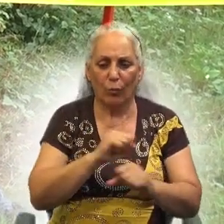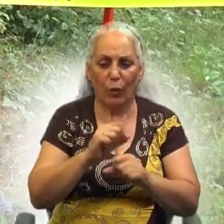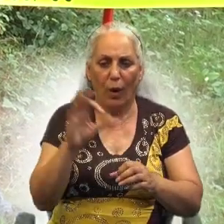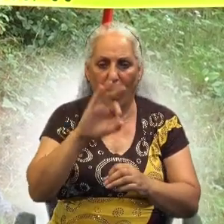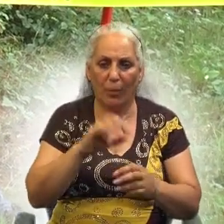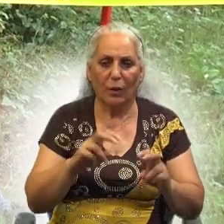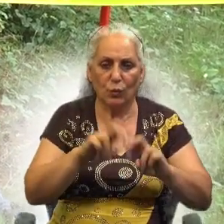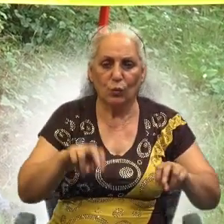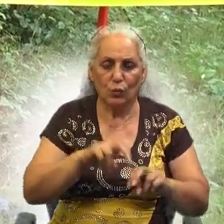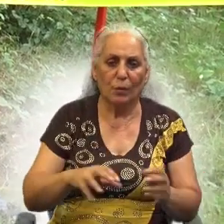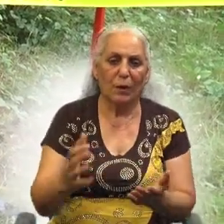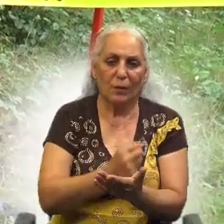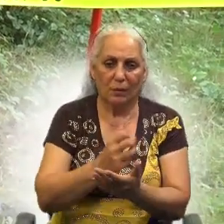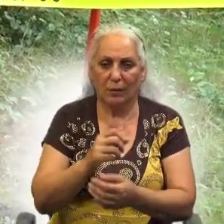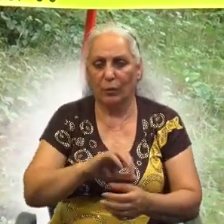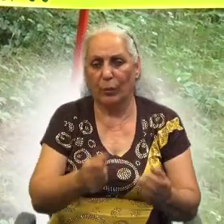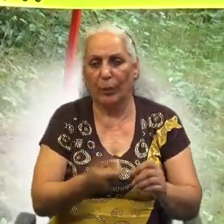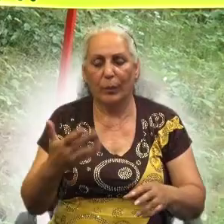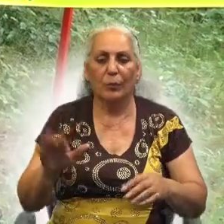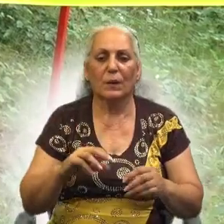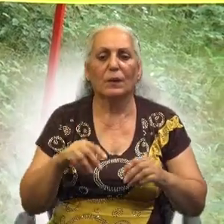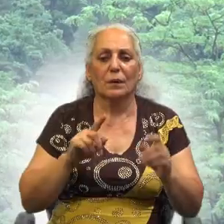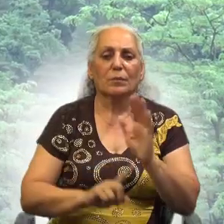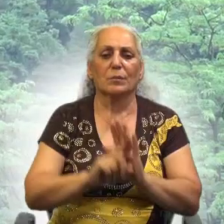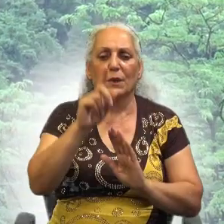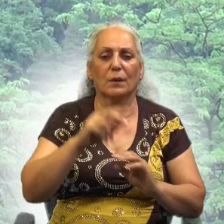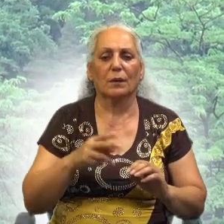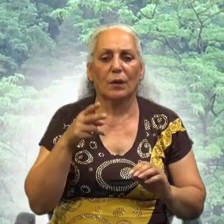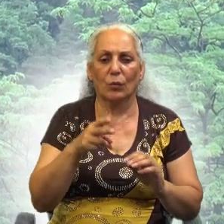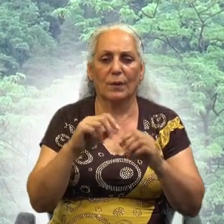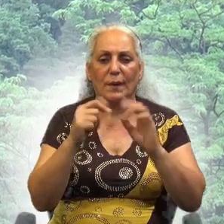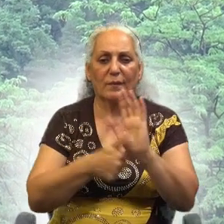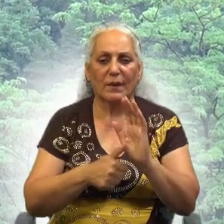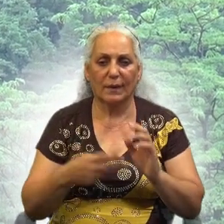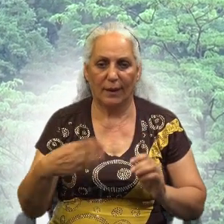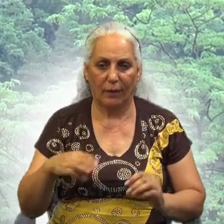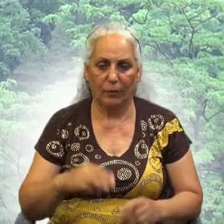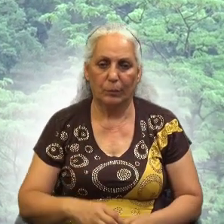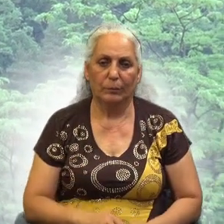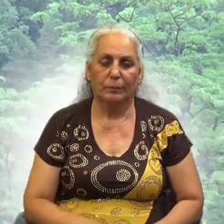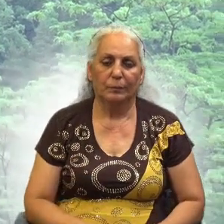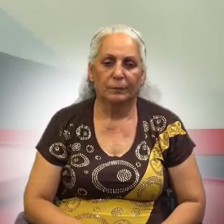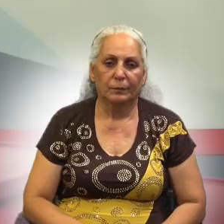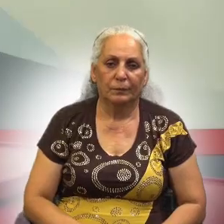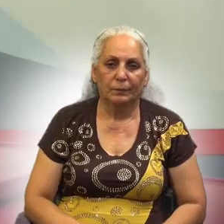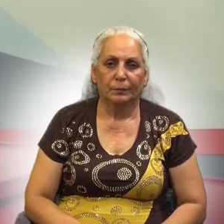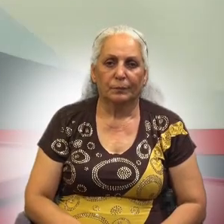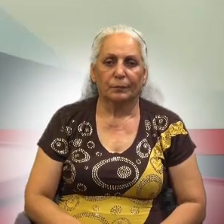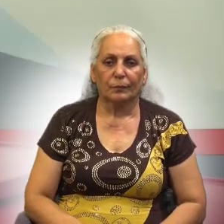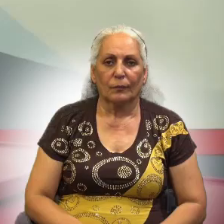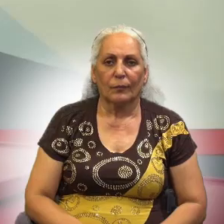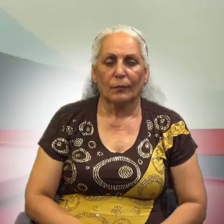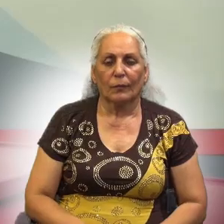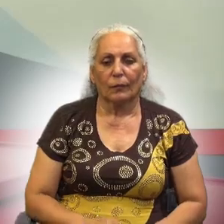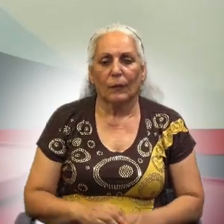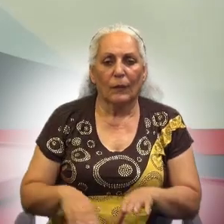հանրապետության տարբեր դպրոցներում սկսած 2016 թվականից։ Տաթև Հակոբյան, Մհեր Թադևոսյան, Մոլորակ Վահագնաձոր։ Հանուն